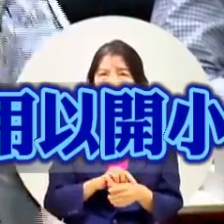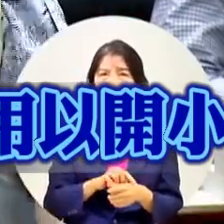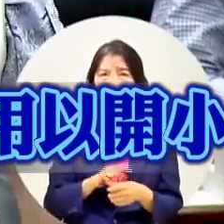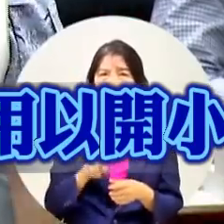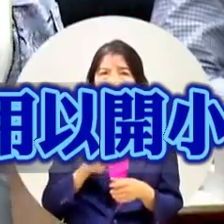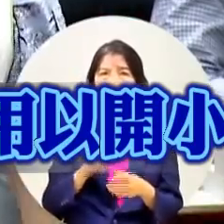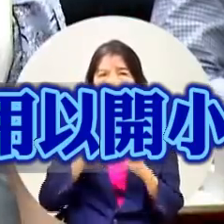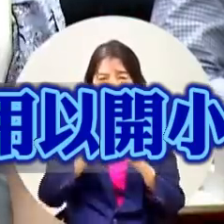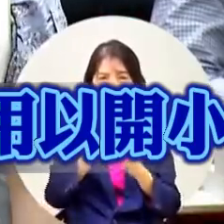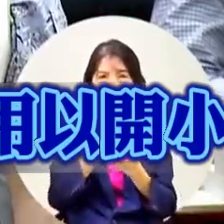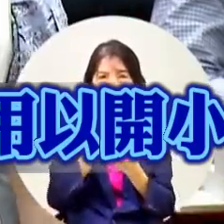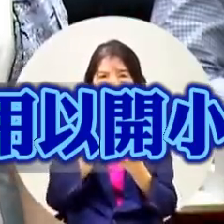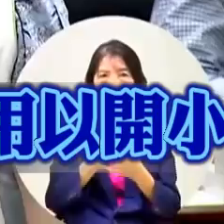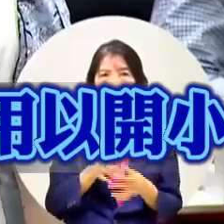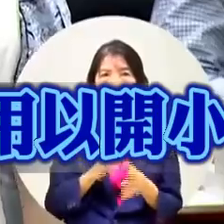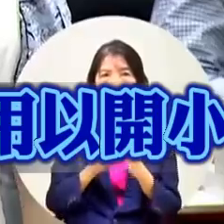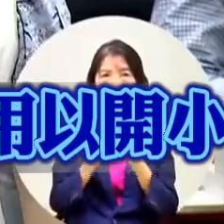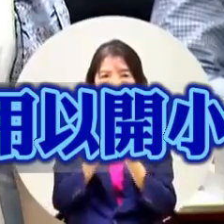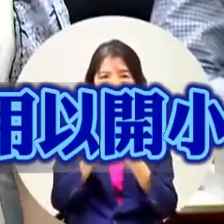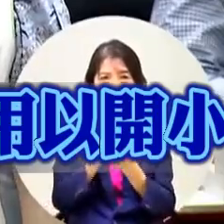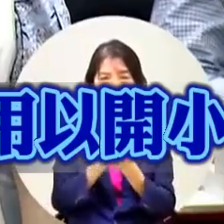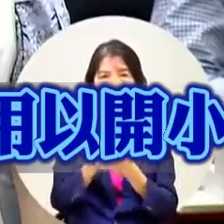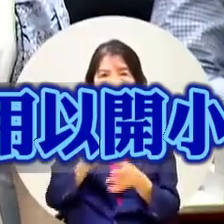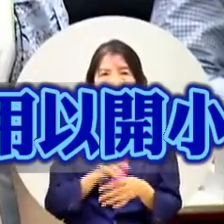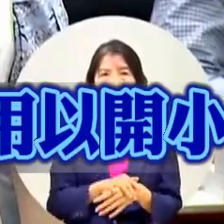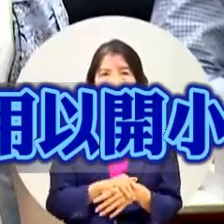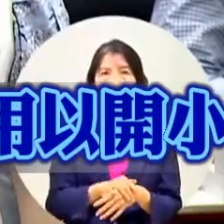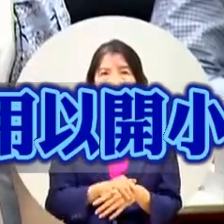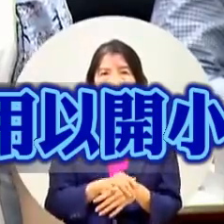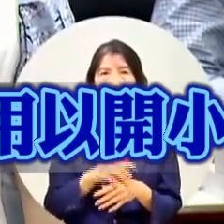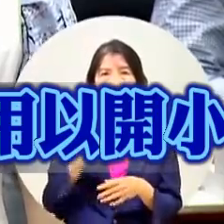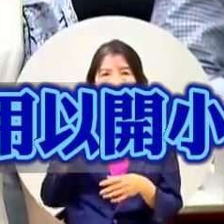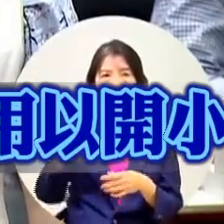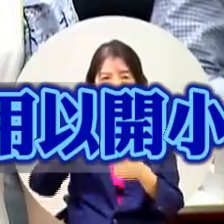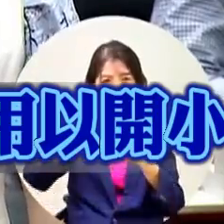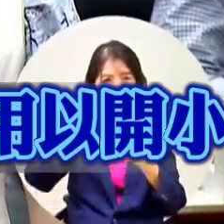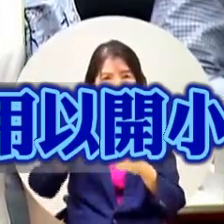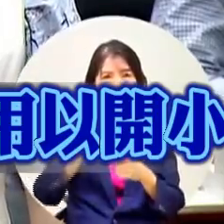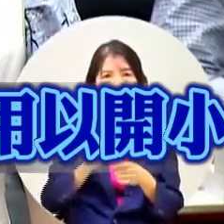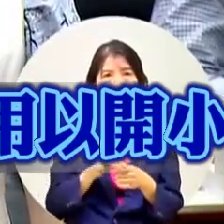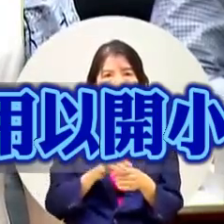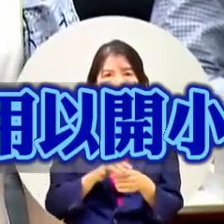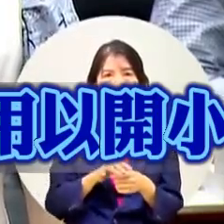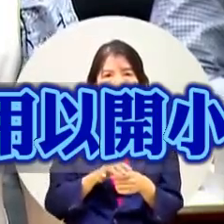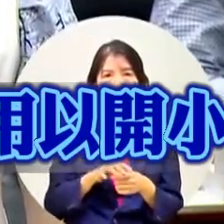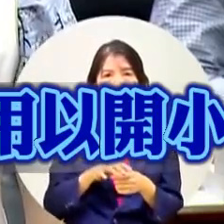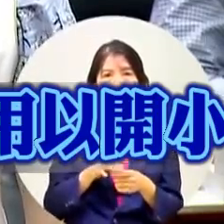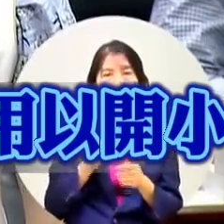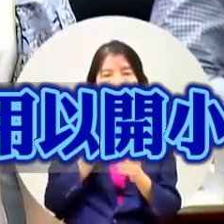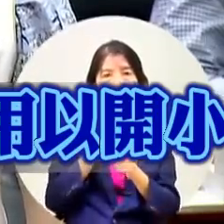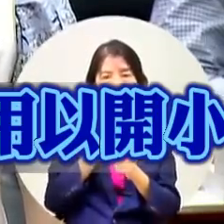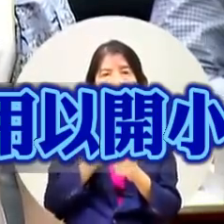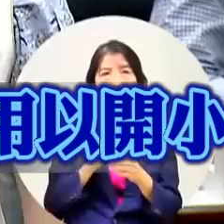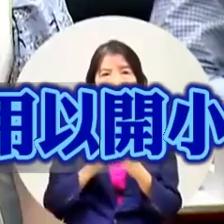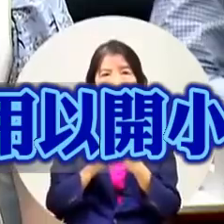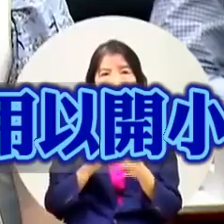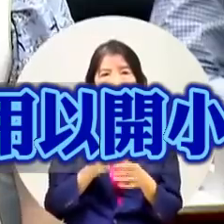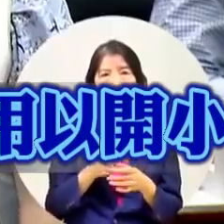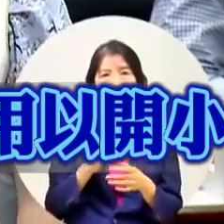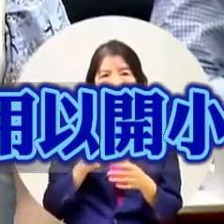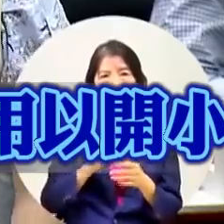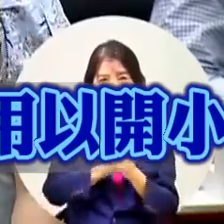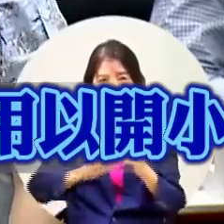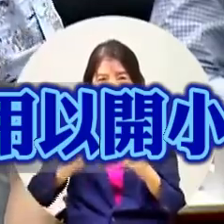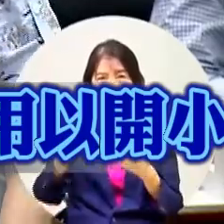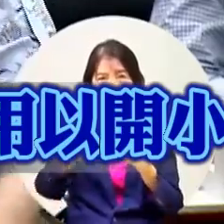你继续讲。 时间要暂停，我要求再多给我一分钟。刚刚是我一分钟的咨询时间， 不是 我们对话之间